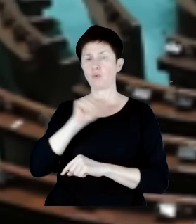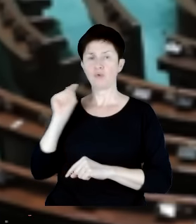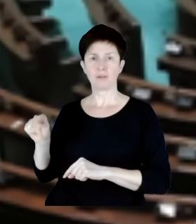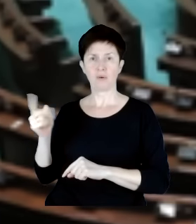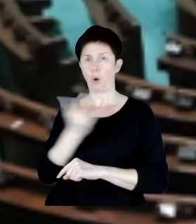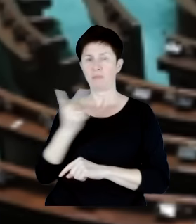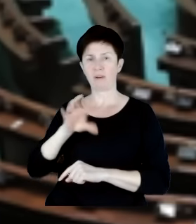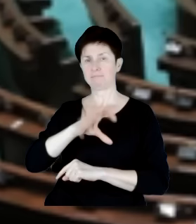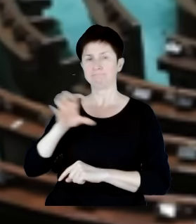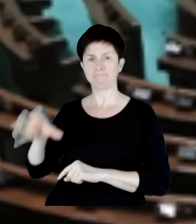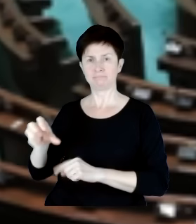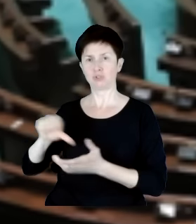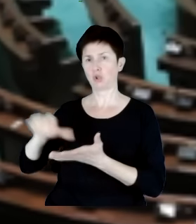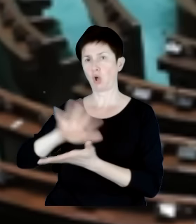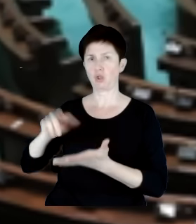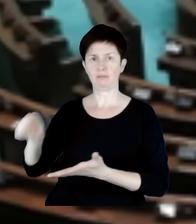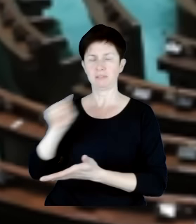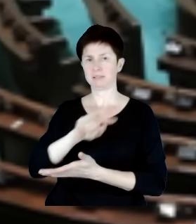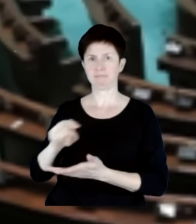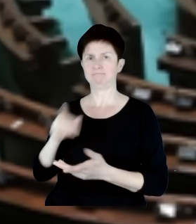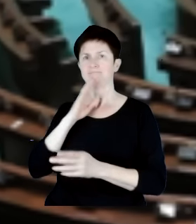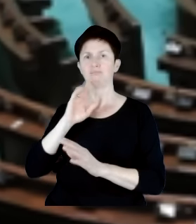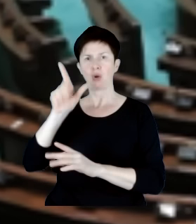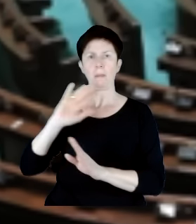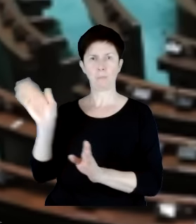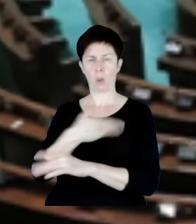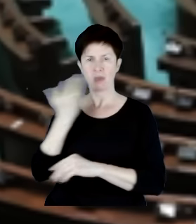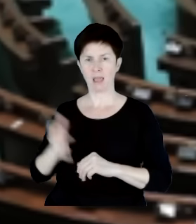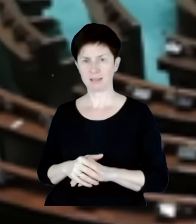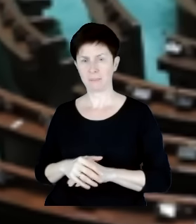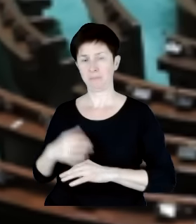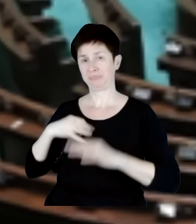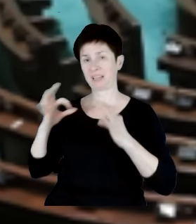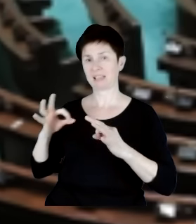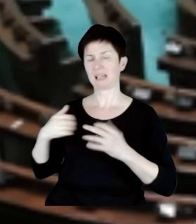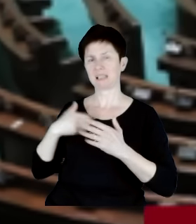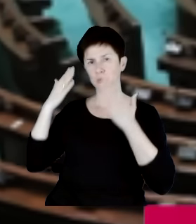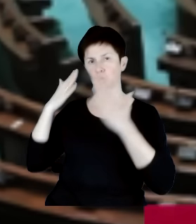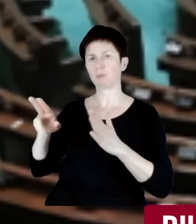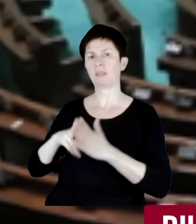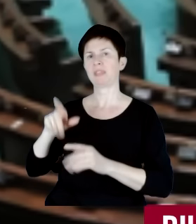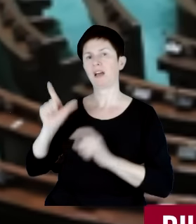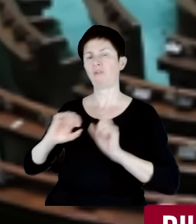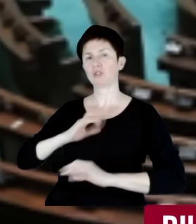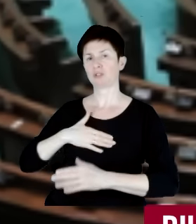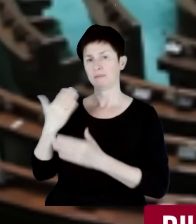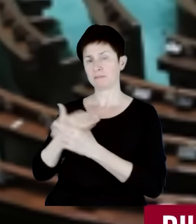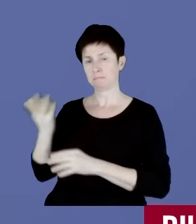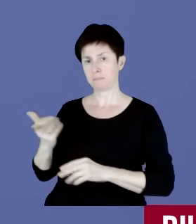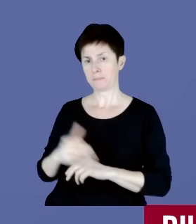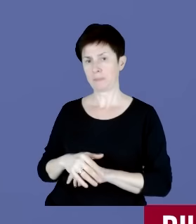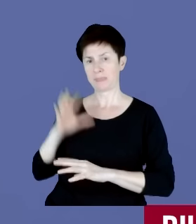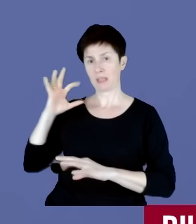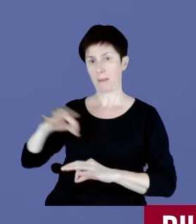oba te środowiska są wyłączone, są pomijane. Ja bym chciał teraz na przedsiębiorcach się skupić, pani minister, bo pani przecież